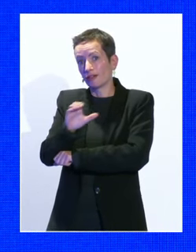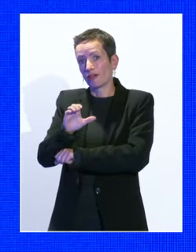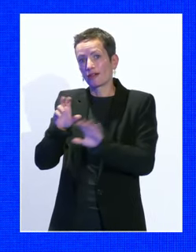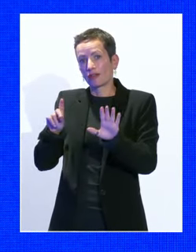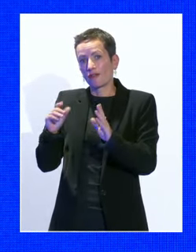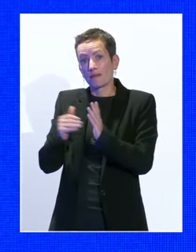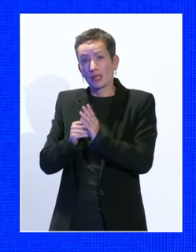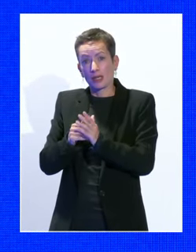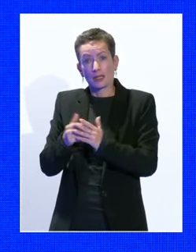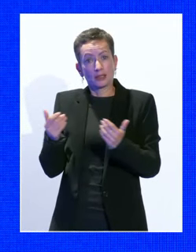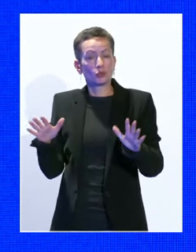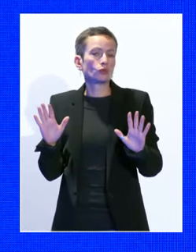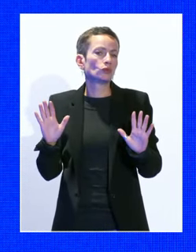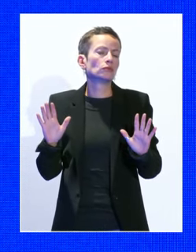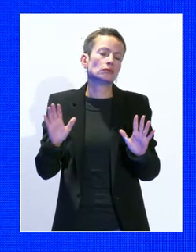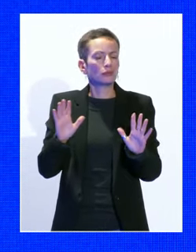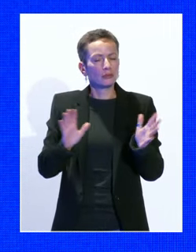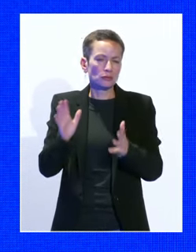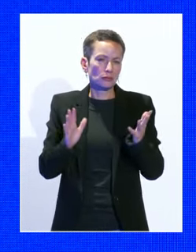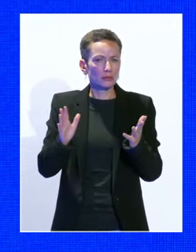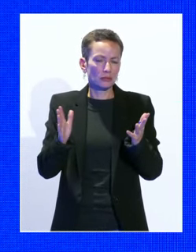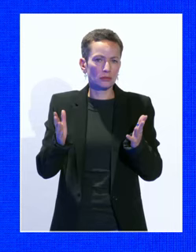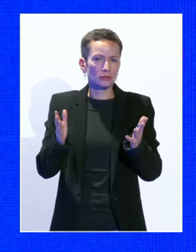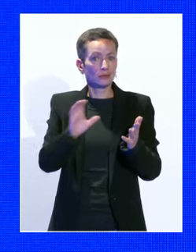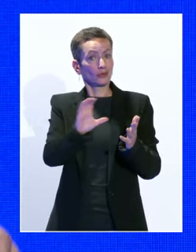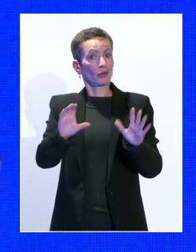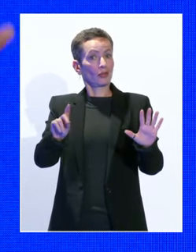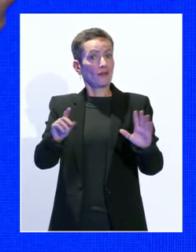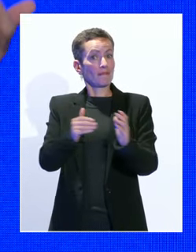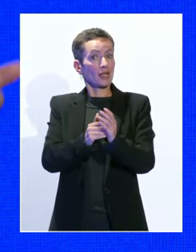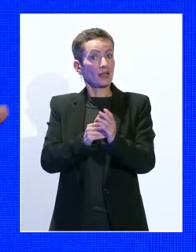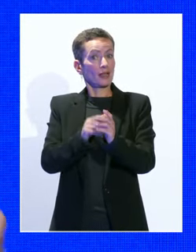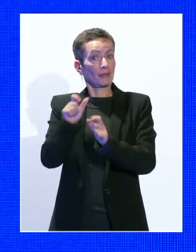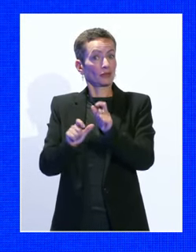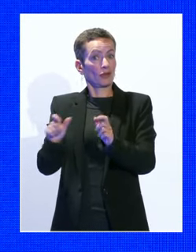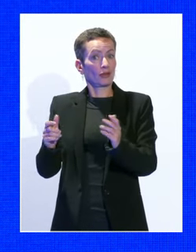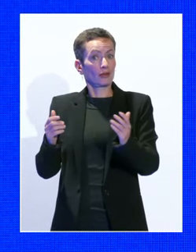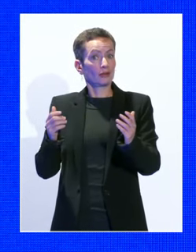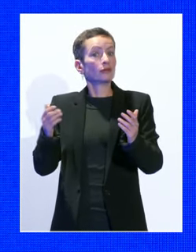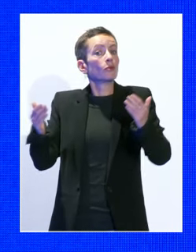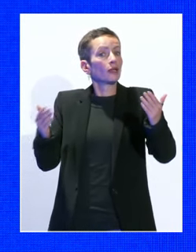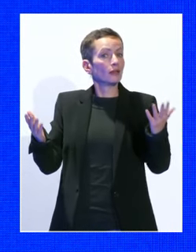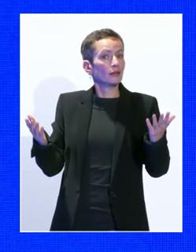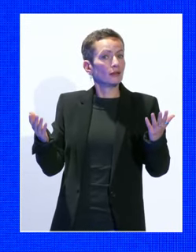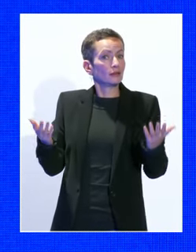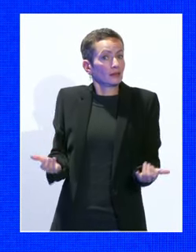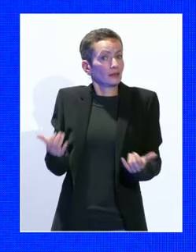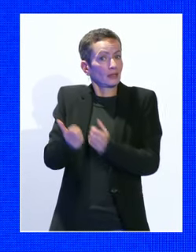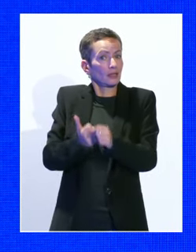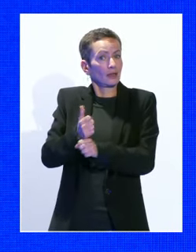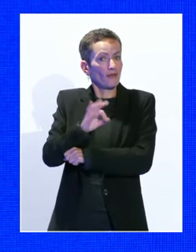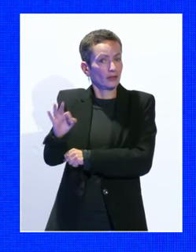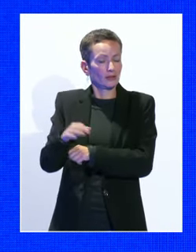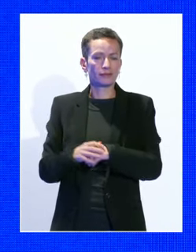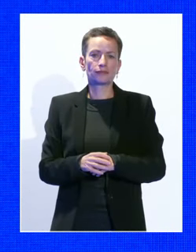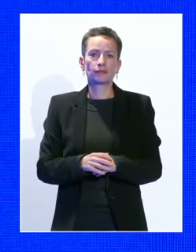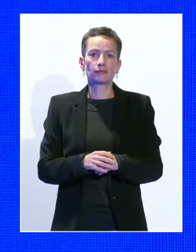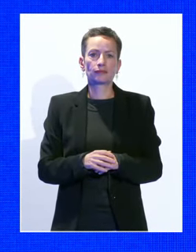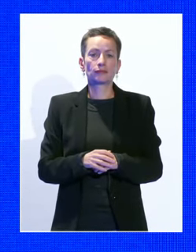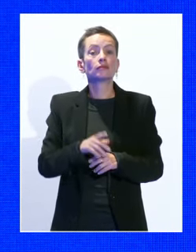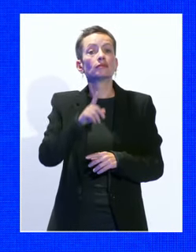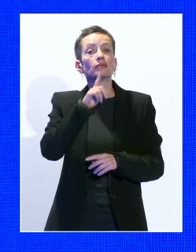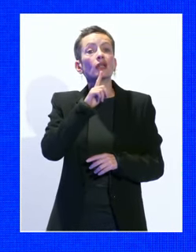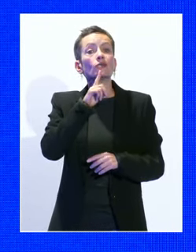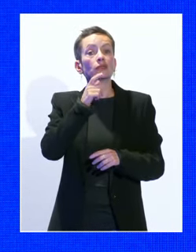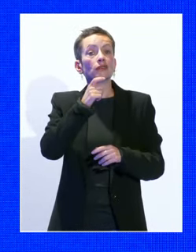000 seulement, enfin seulement si j'ose dire. 180 000 par comparaison des chiffres. Eh bien, depuis